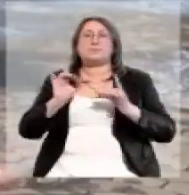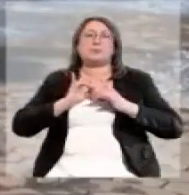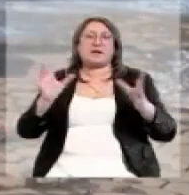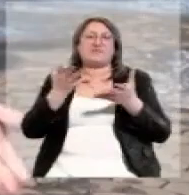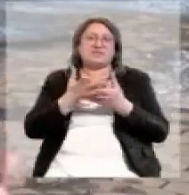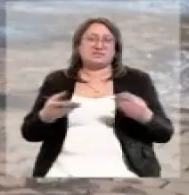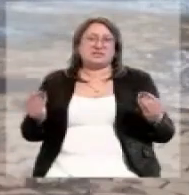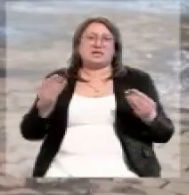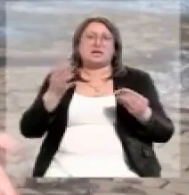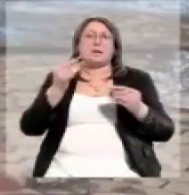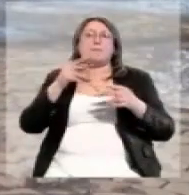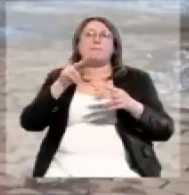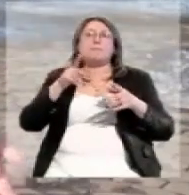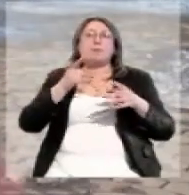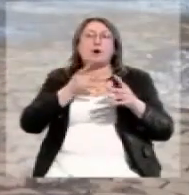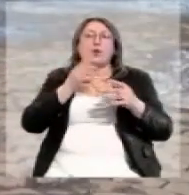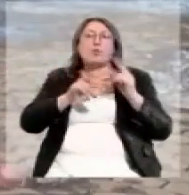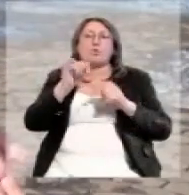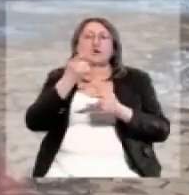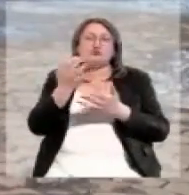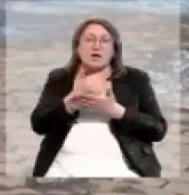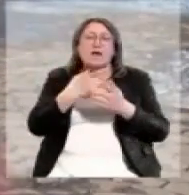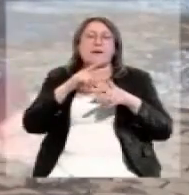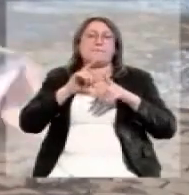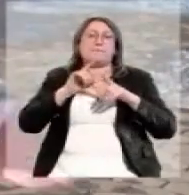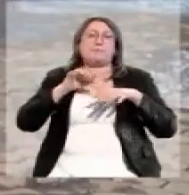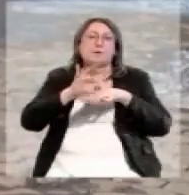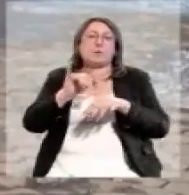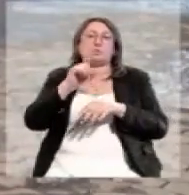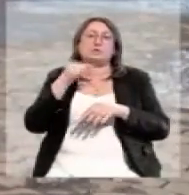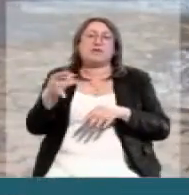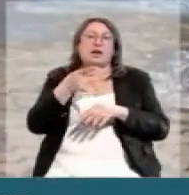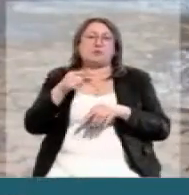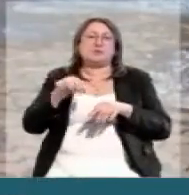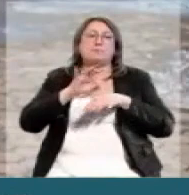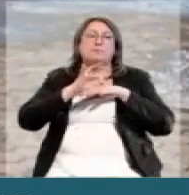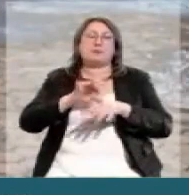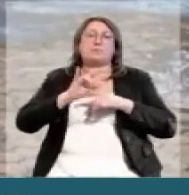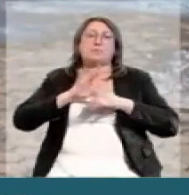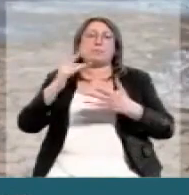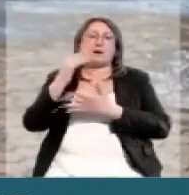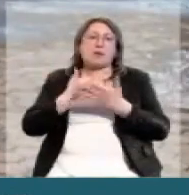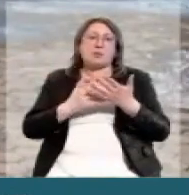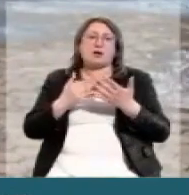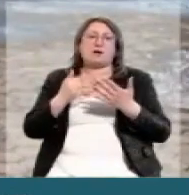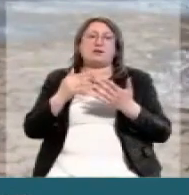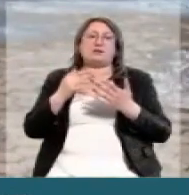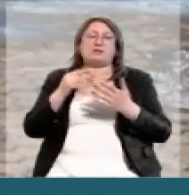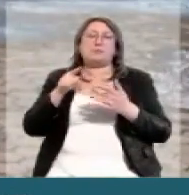Праздник весны и плодородия отмечают в Узункольском районе. Здесь проходит праздничная программа,